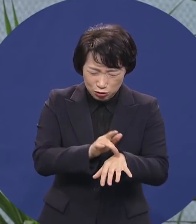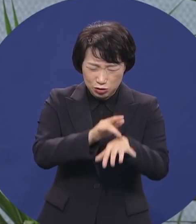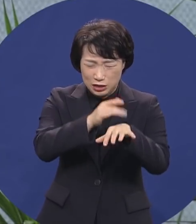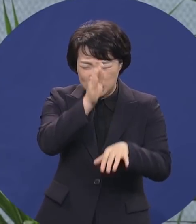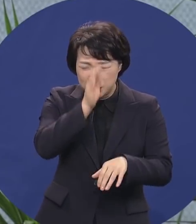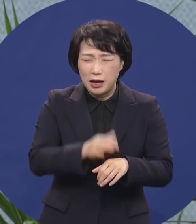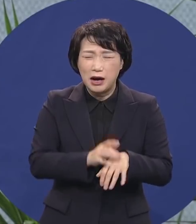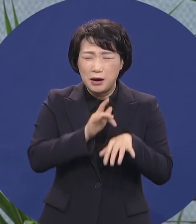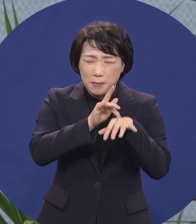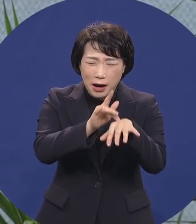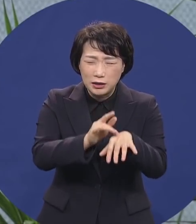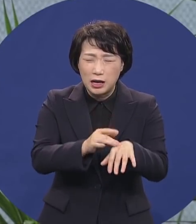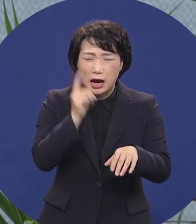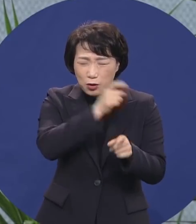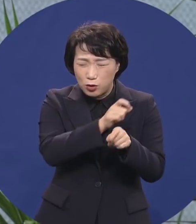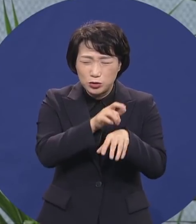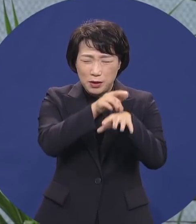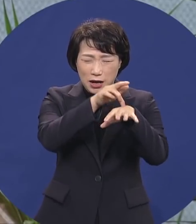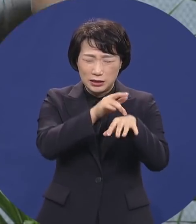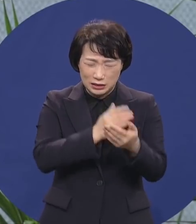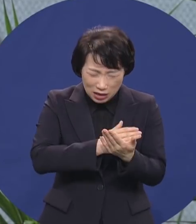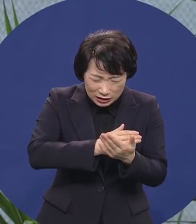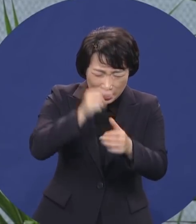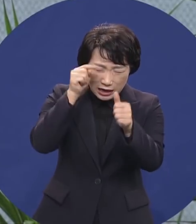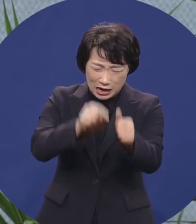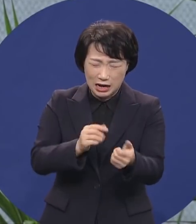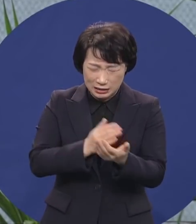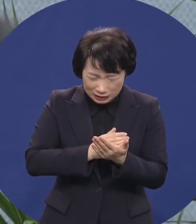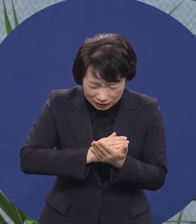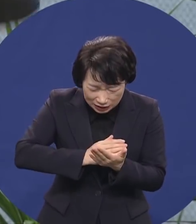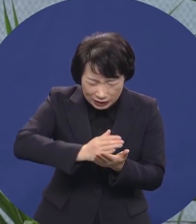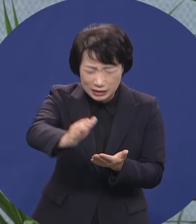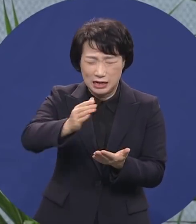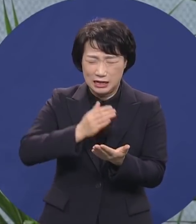질병아 사나나 마귀야 떠나갈지어다.